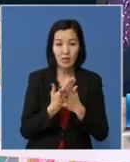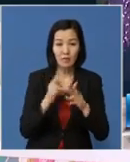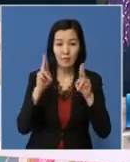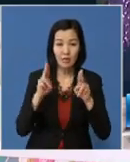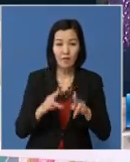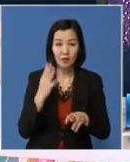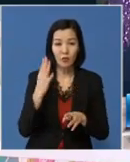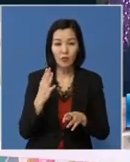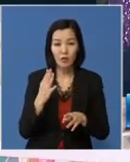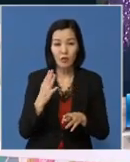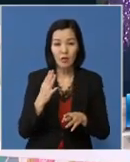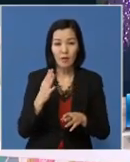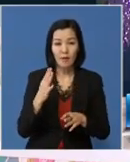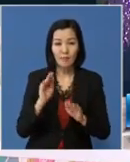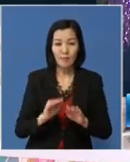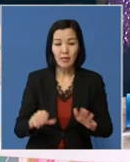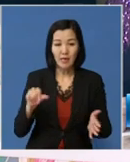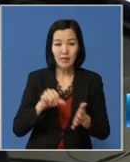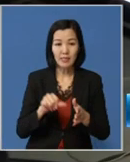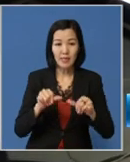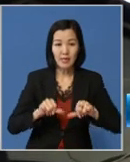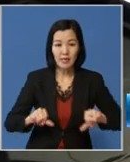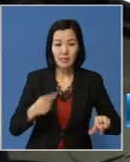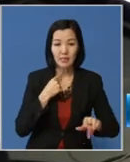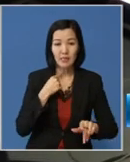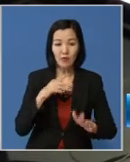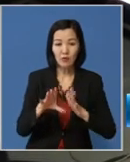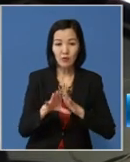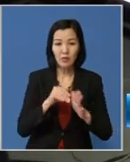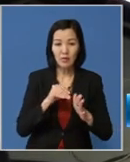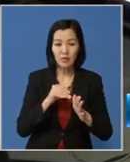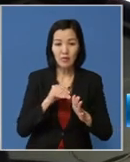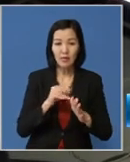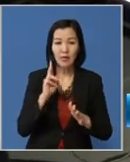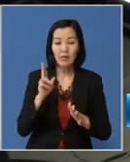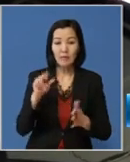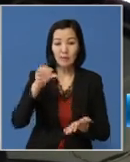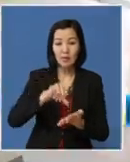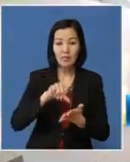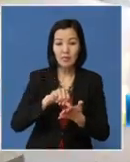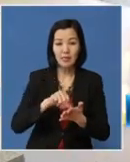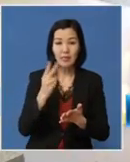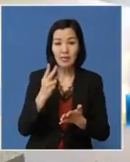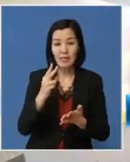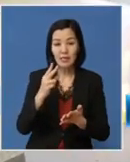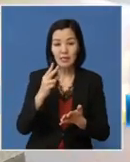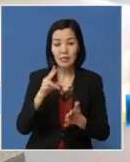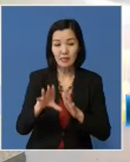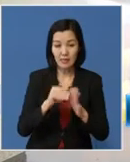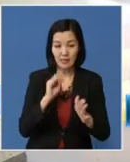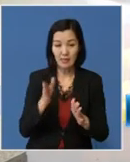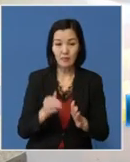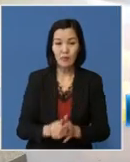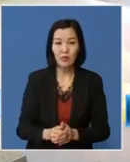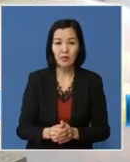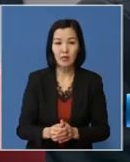4 өнерпаз сахнаға шығады. Әрі қазылар алқасы дауыс беріп, алдағы айналымда өнер көрсететін 2 үміткерді нақ сол жерде